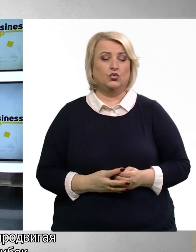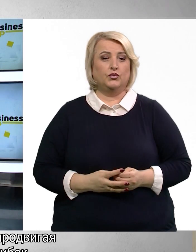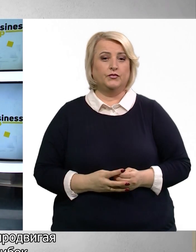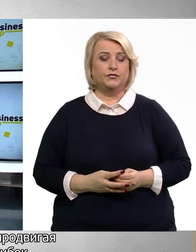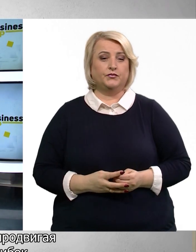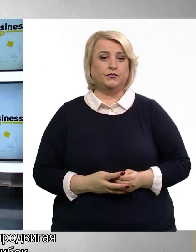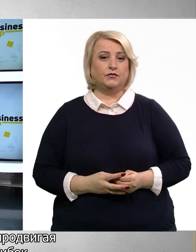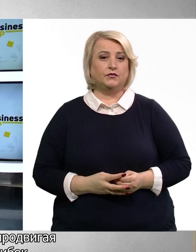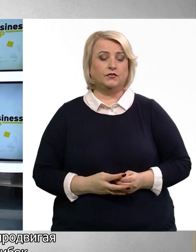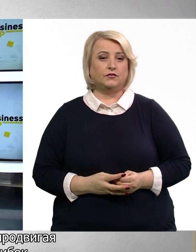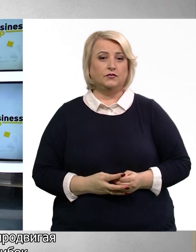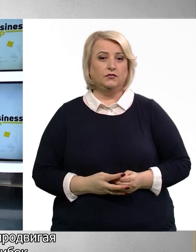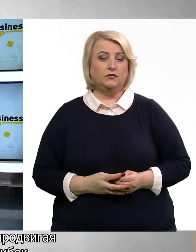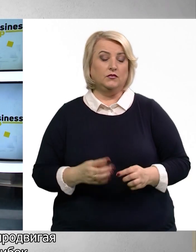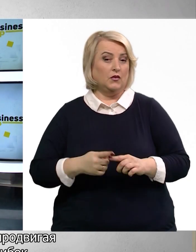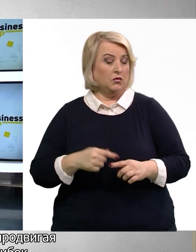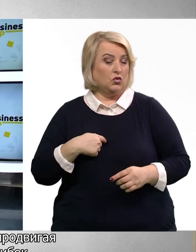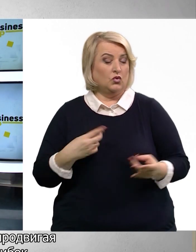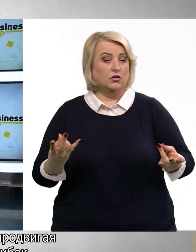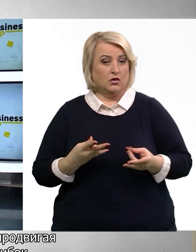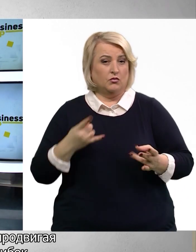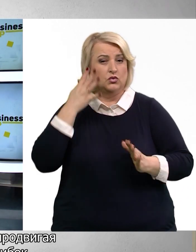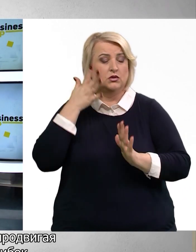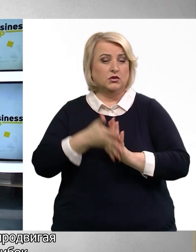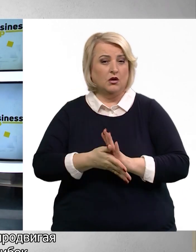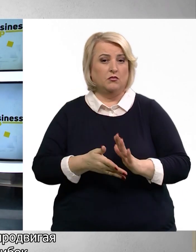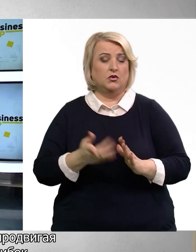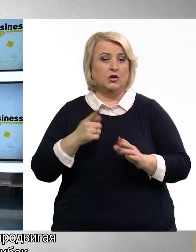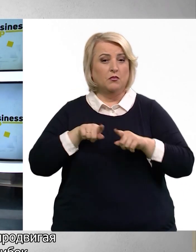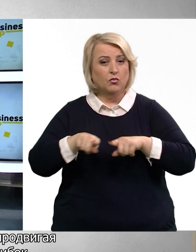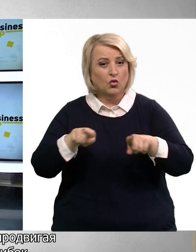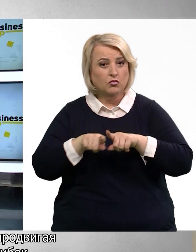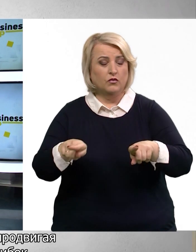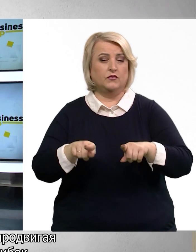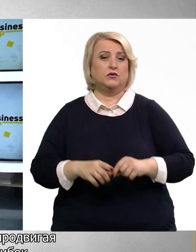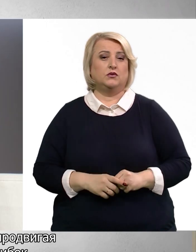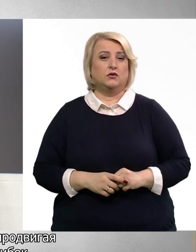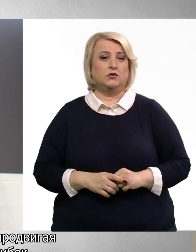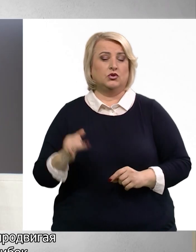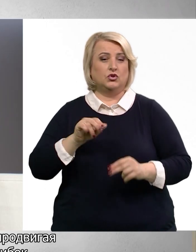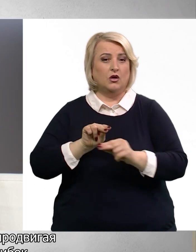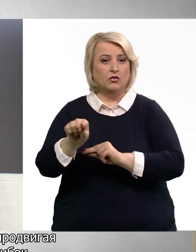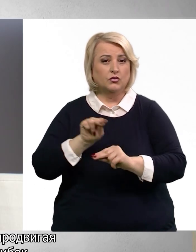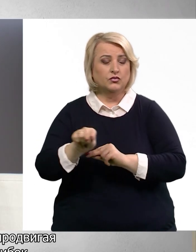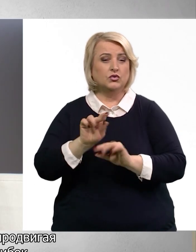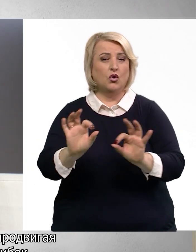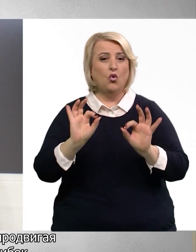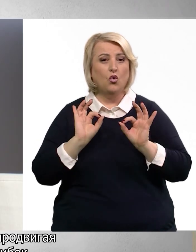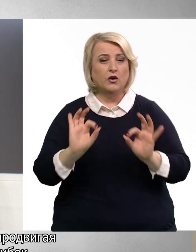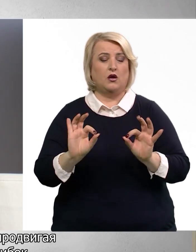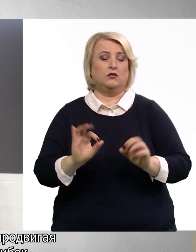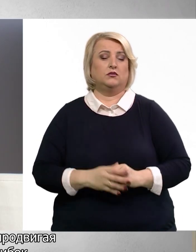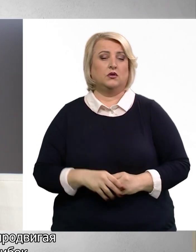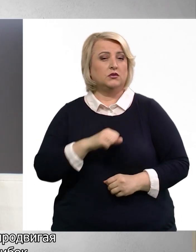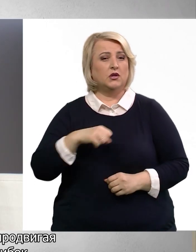De aici noi trebuie să înțelegem că promovând și instruind corect, iar